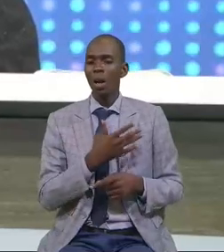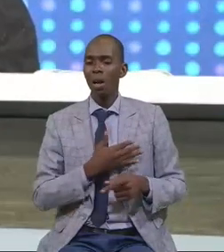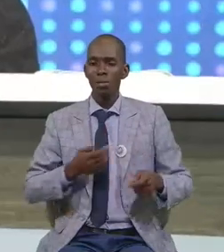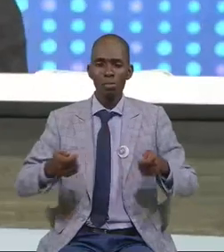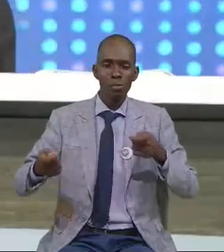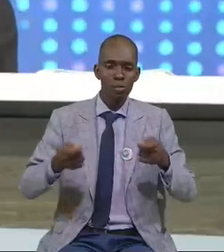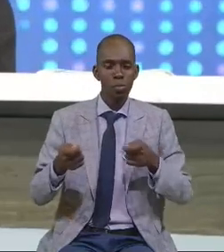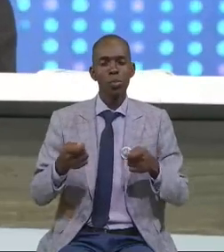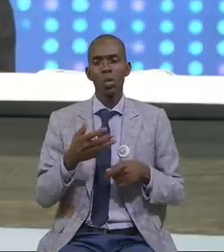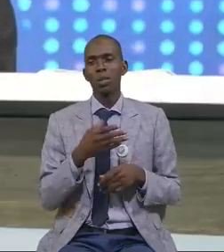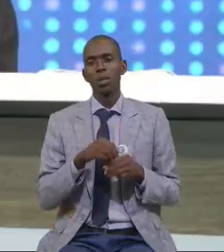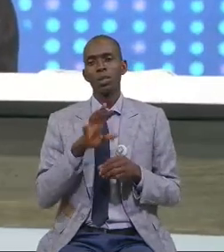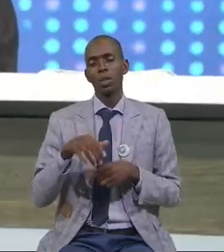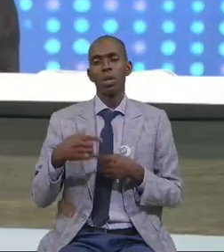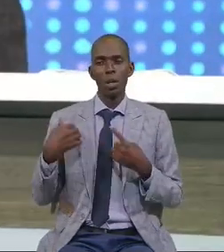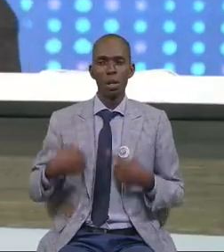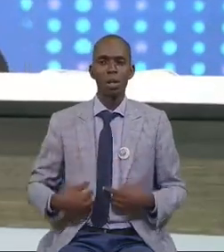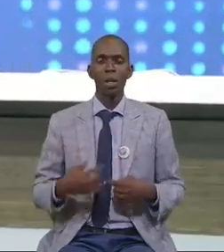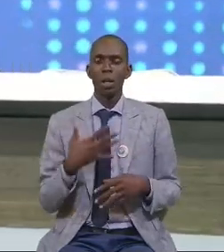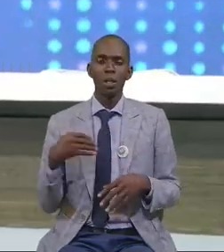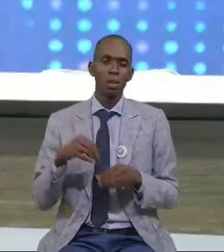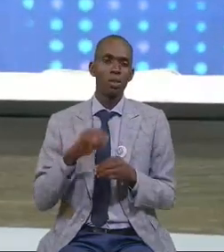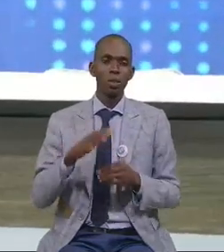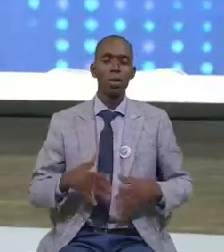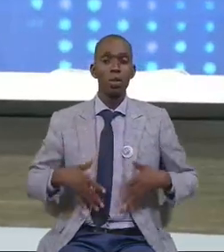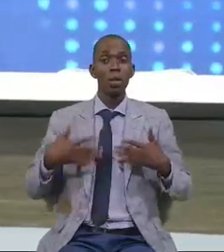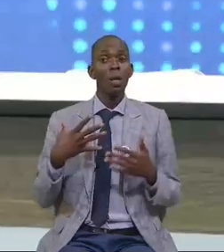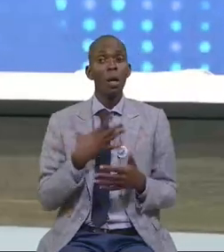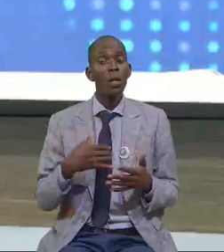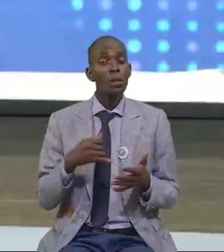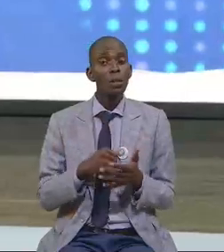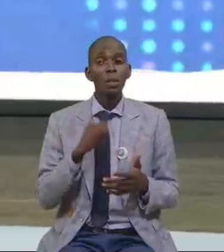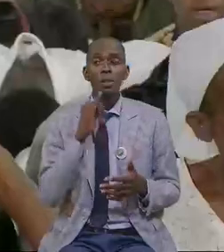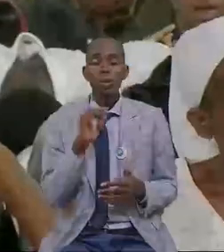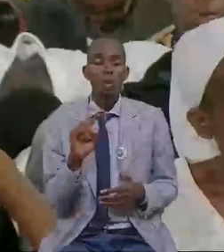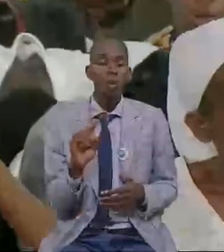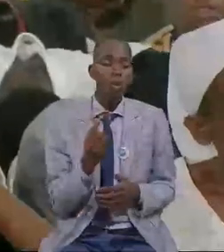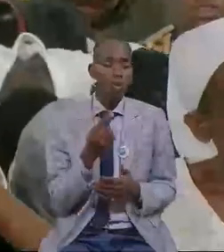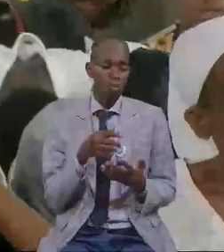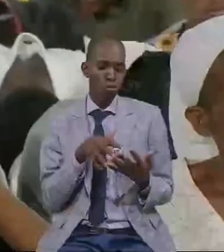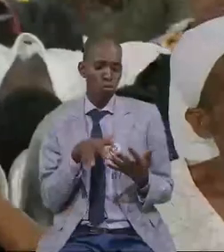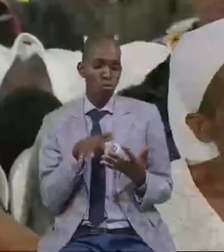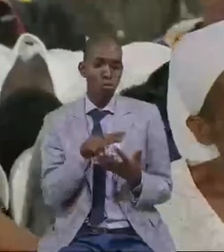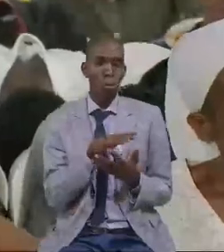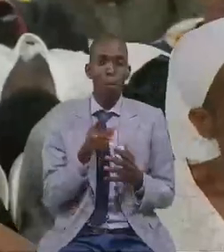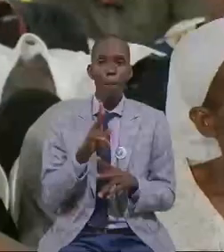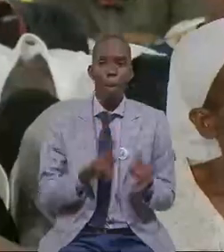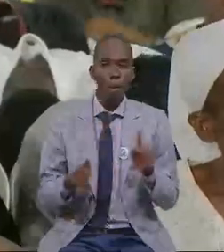régner. Christ est venu pour te sauver, pour régner dans ton cœur, pour vivre pour toi. Seuls